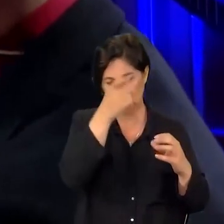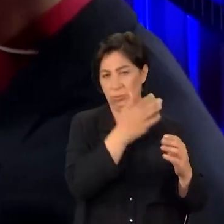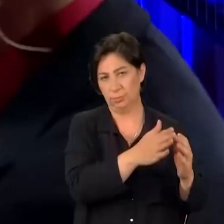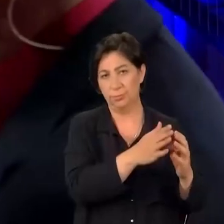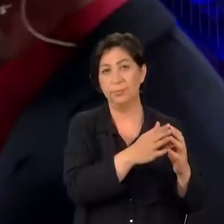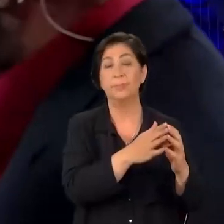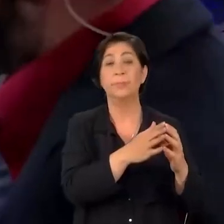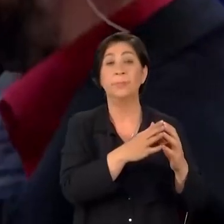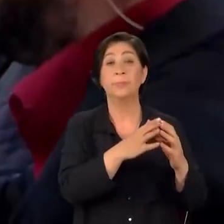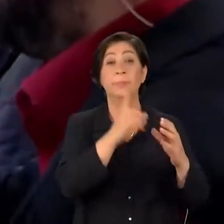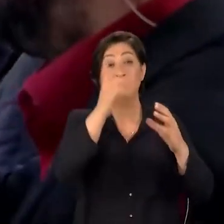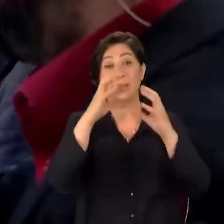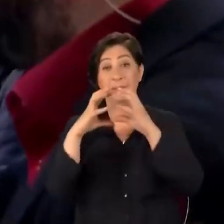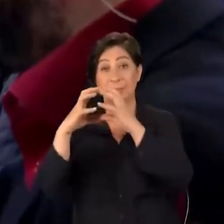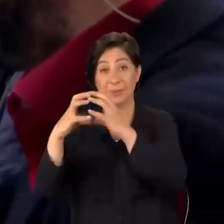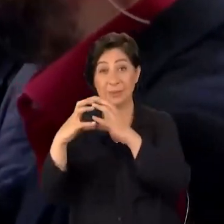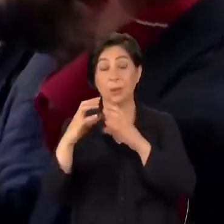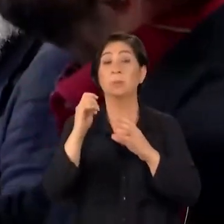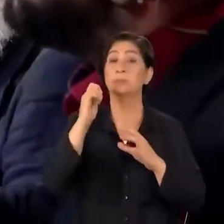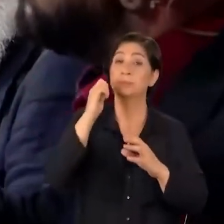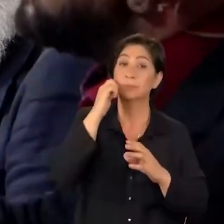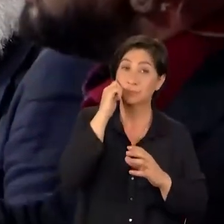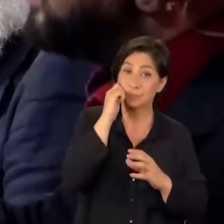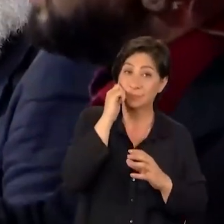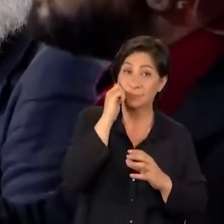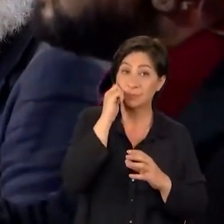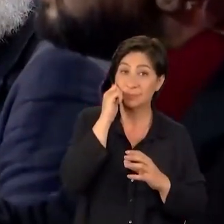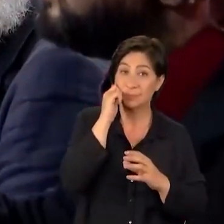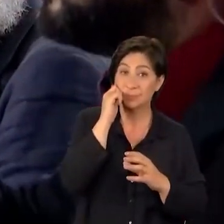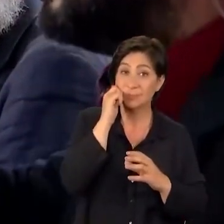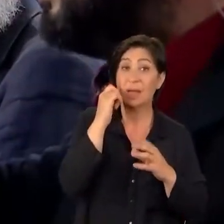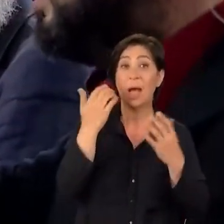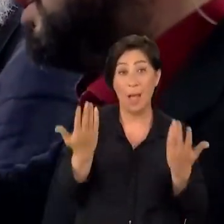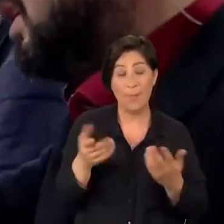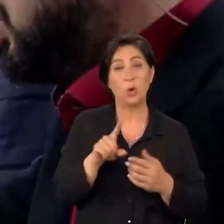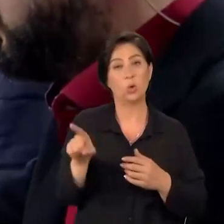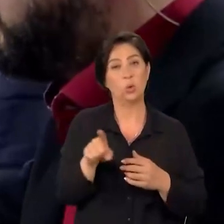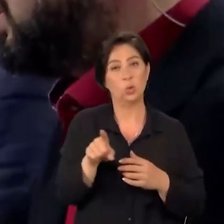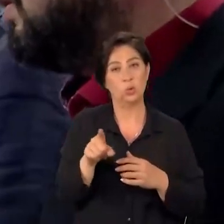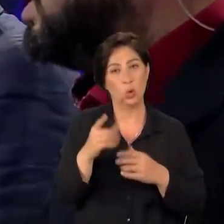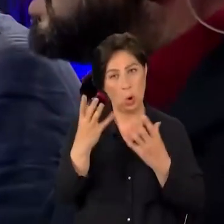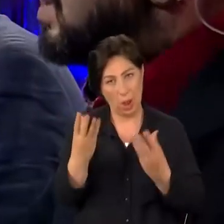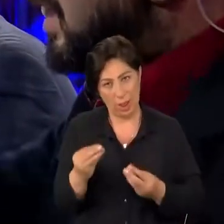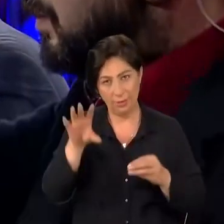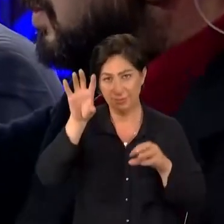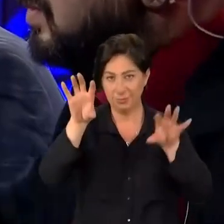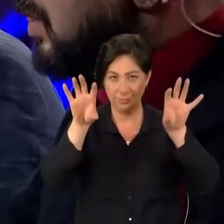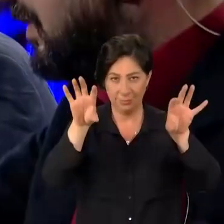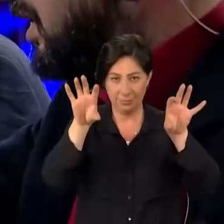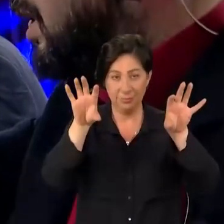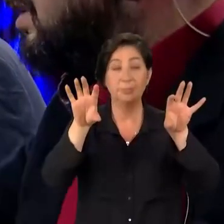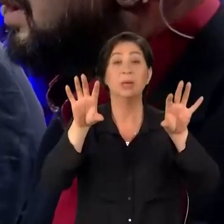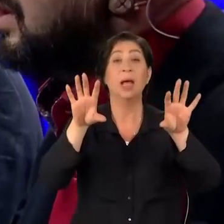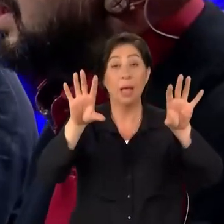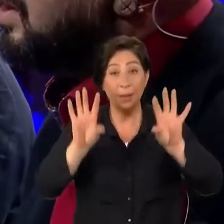Türk partiler yer alır. Bir alan muhafazakar ancak Kürt kimliğine sahip